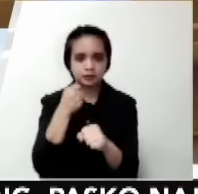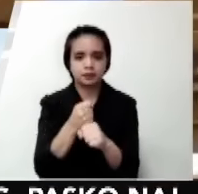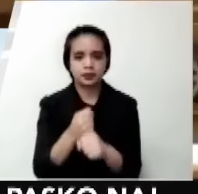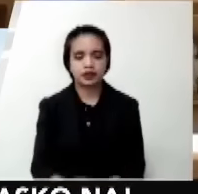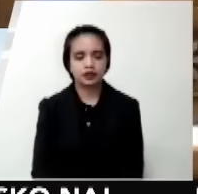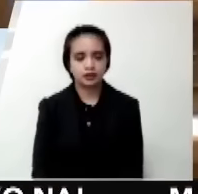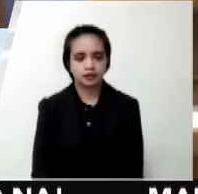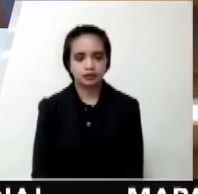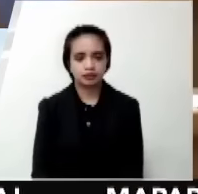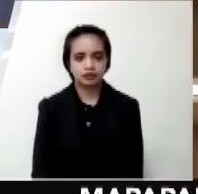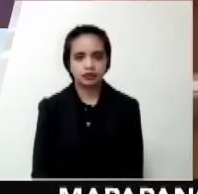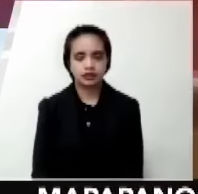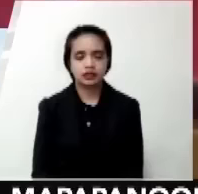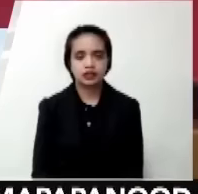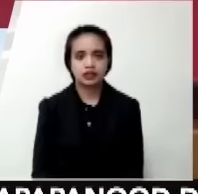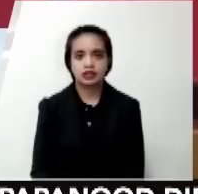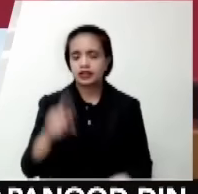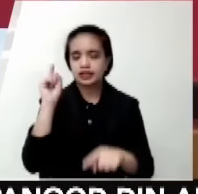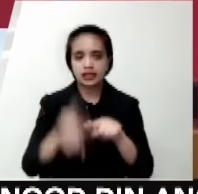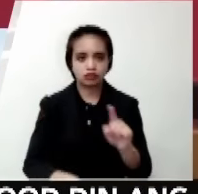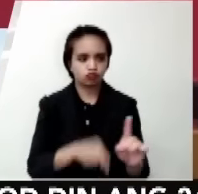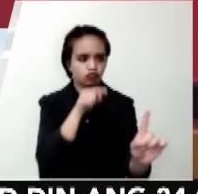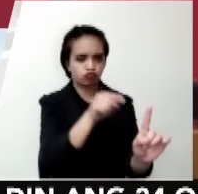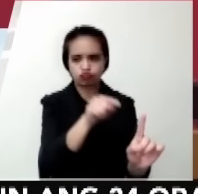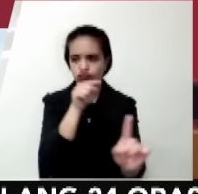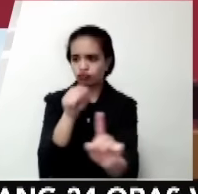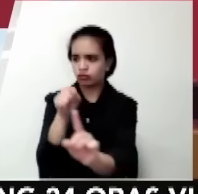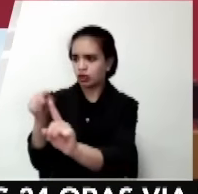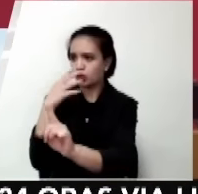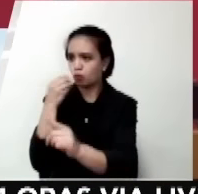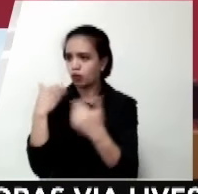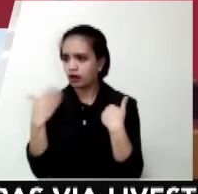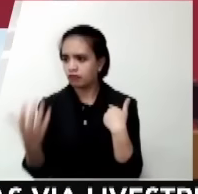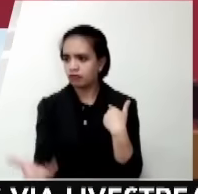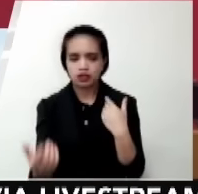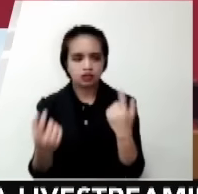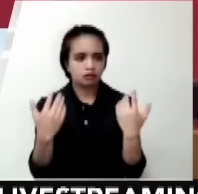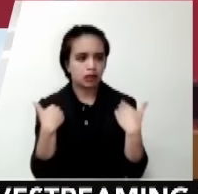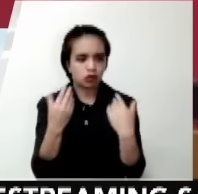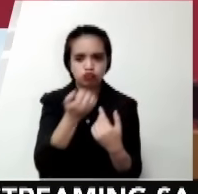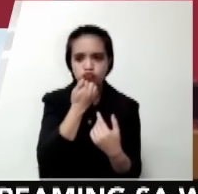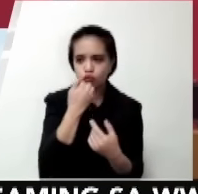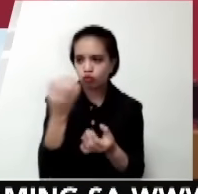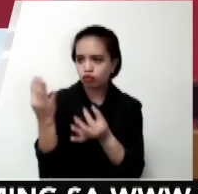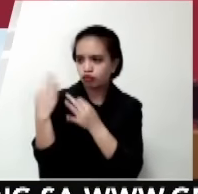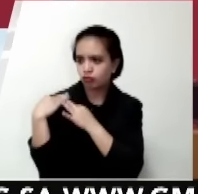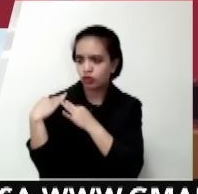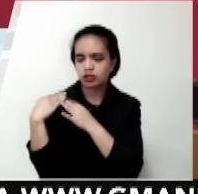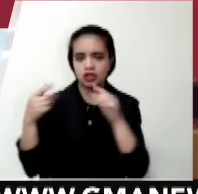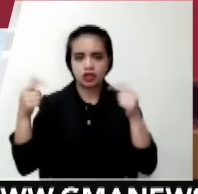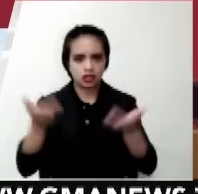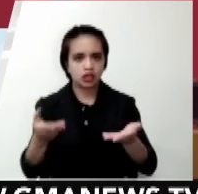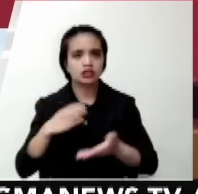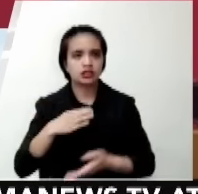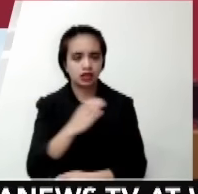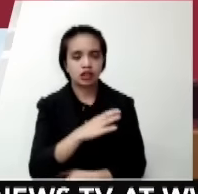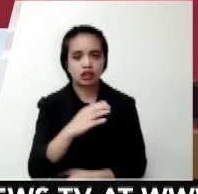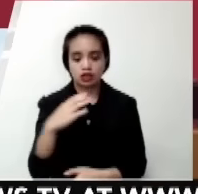magturo ng daliri ang mga may sariling kasalanan. Sa harap ng Kongreso, lahat ay